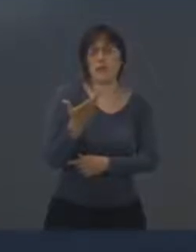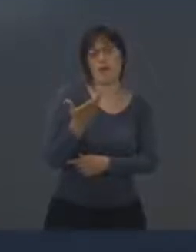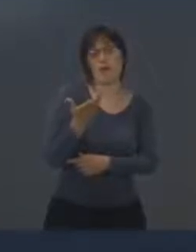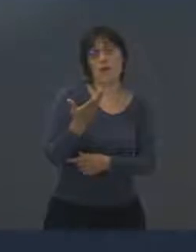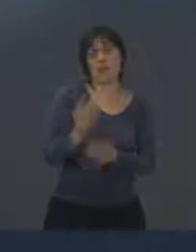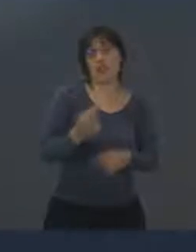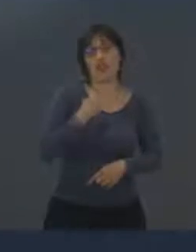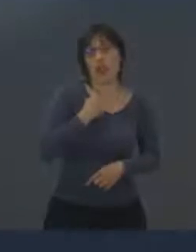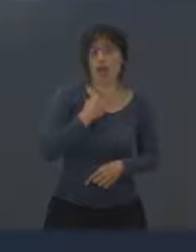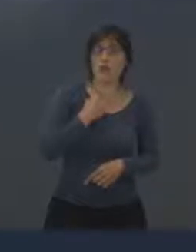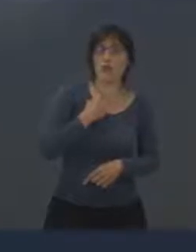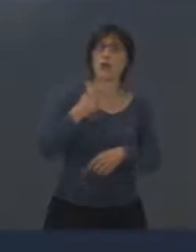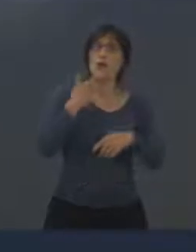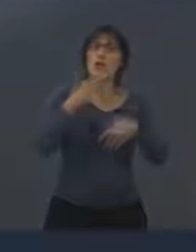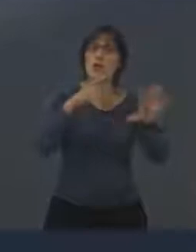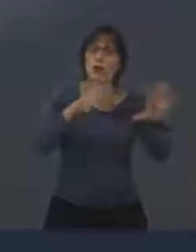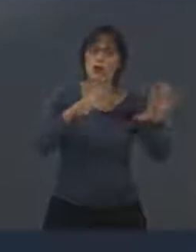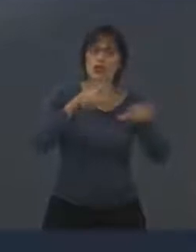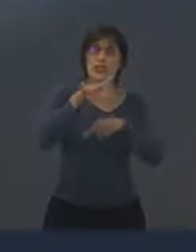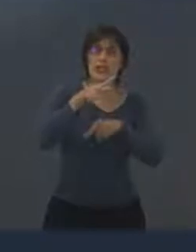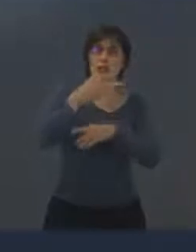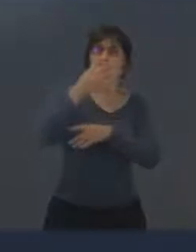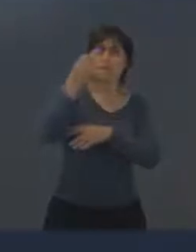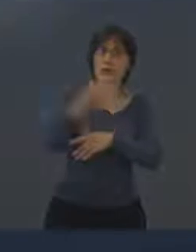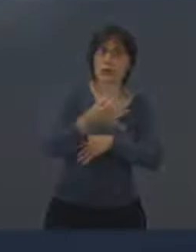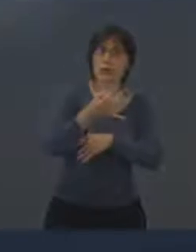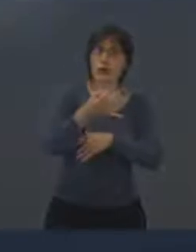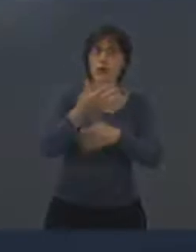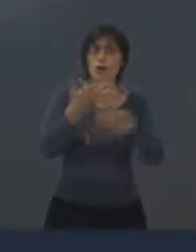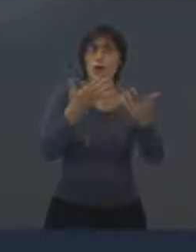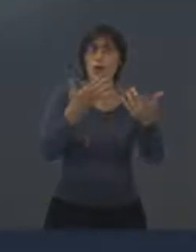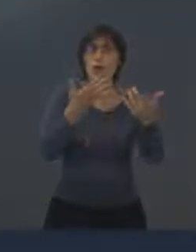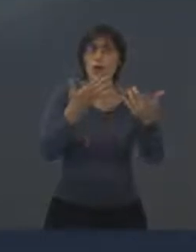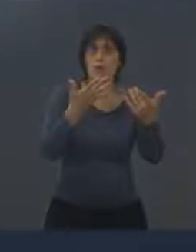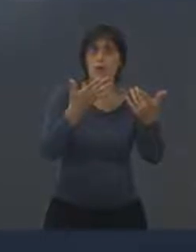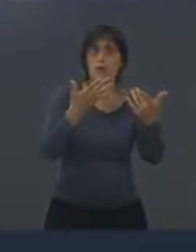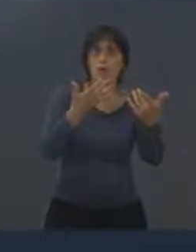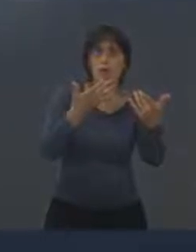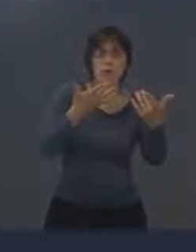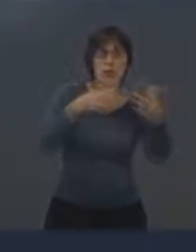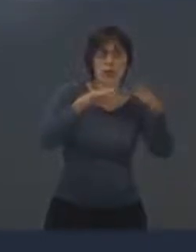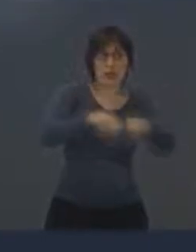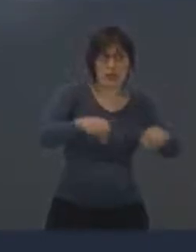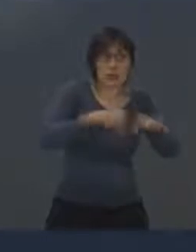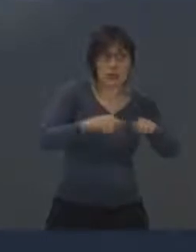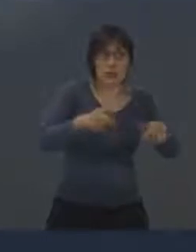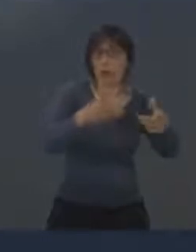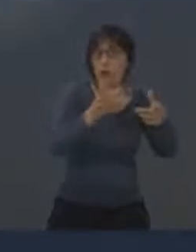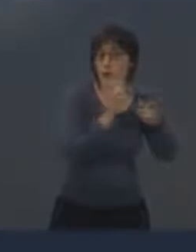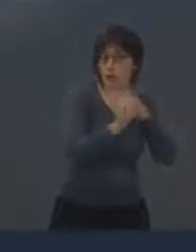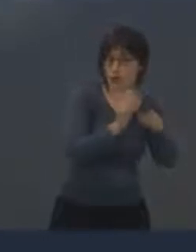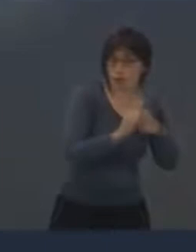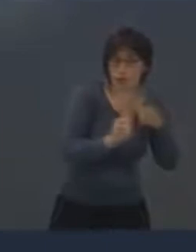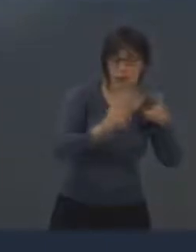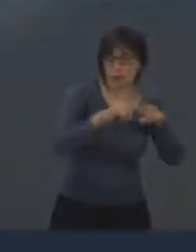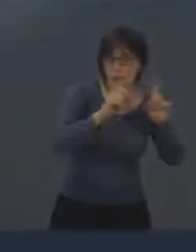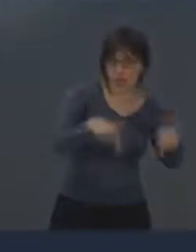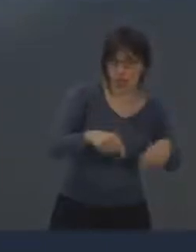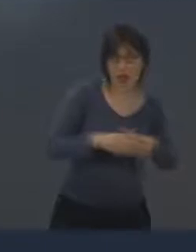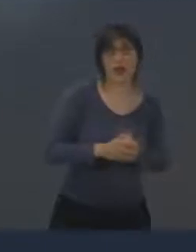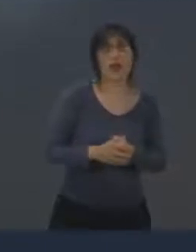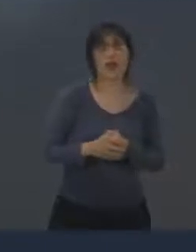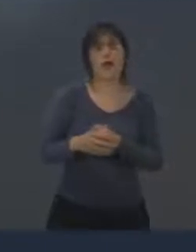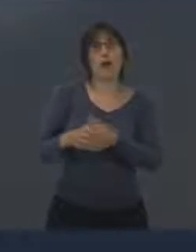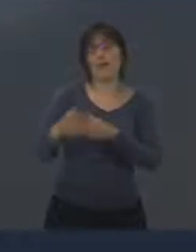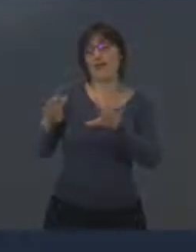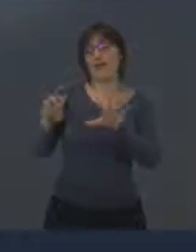D'abord, 75% de taux d'exécution du budget, 83% si on retire les fonds européens. En 2014, nous étions à